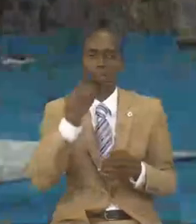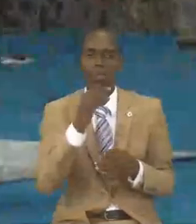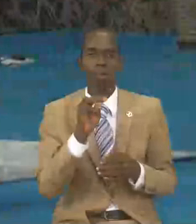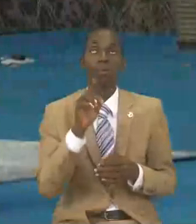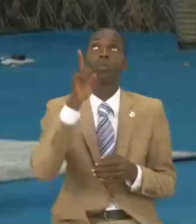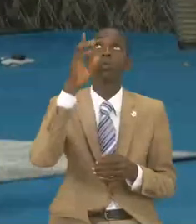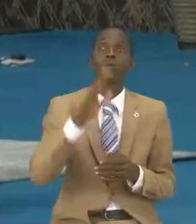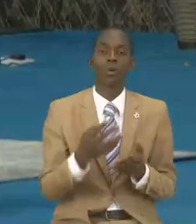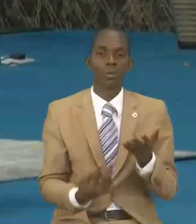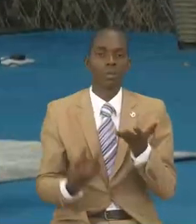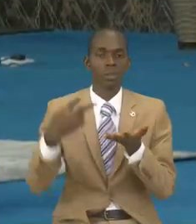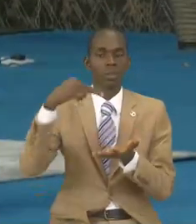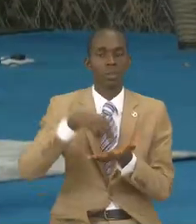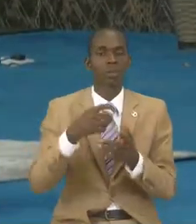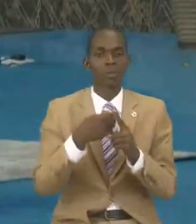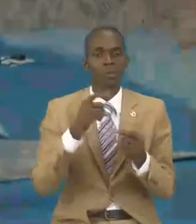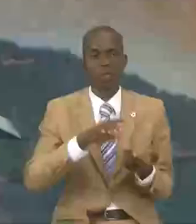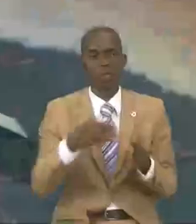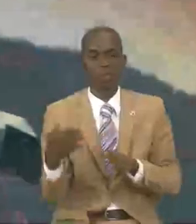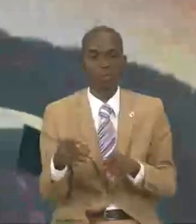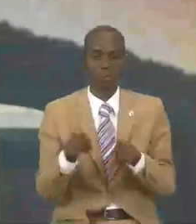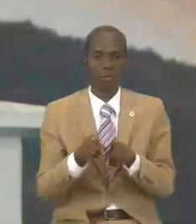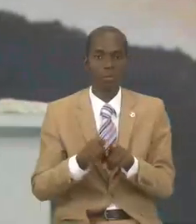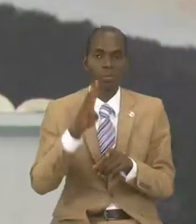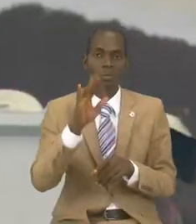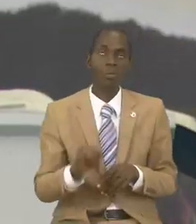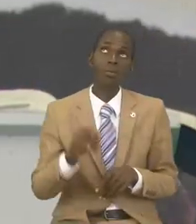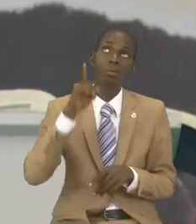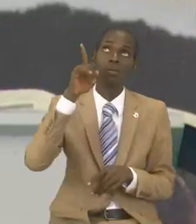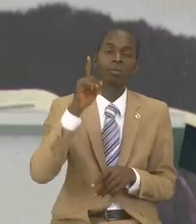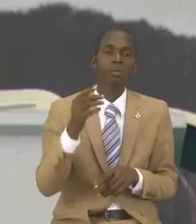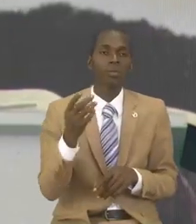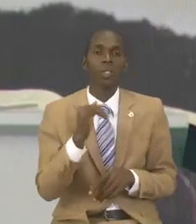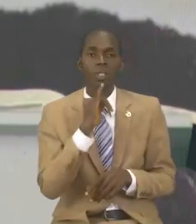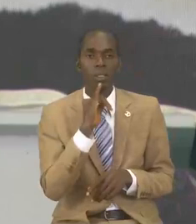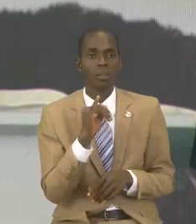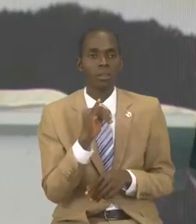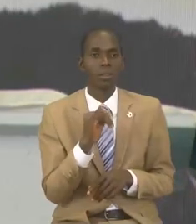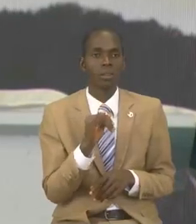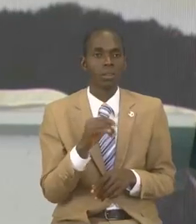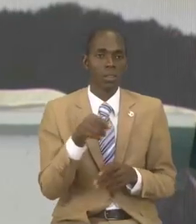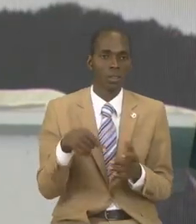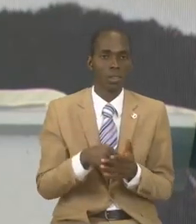Et que Dieu a ressuscité des morts, c'est par lui que cet homme se présente en